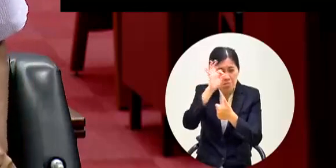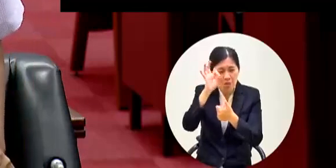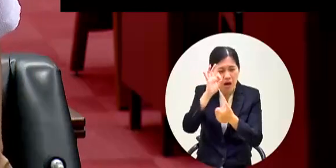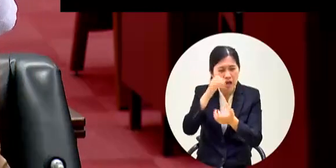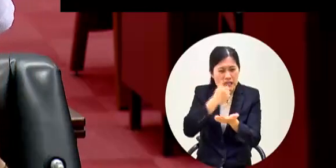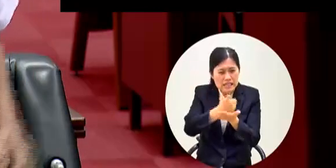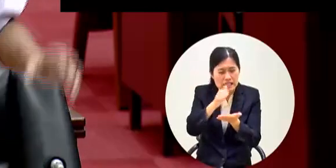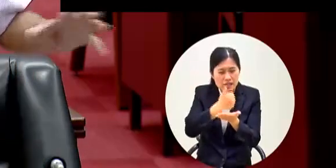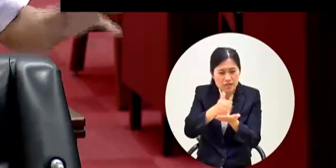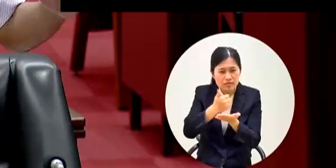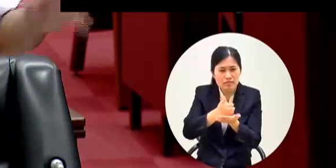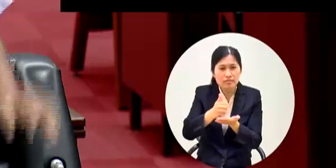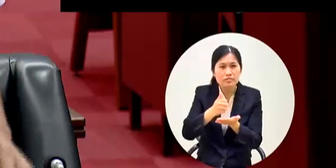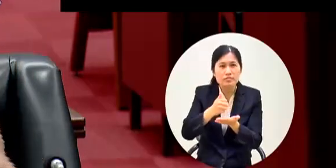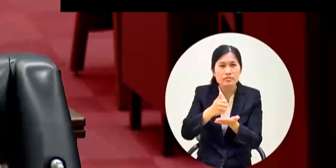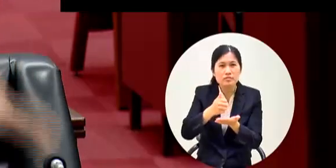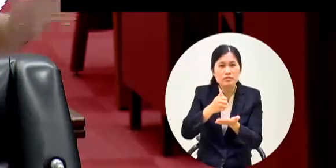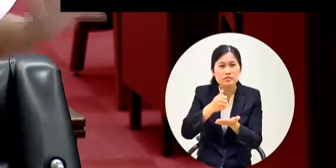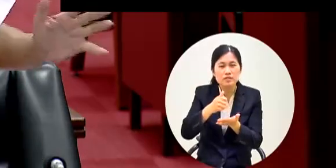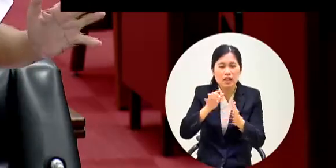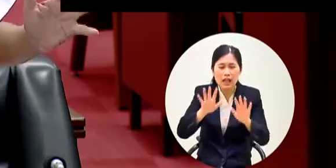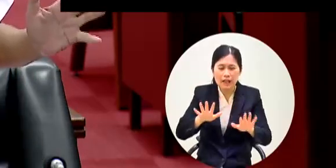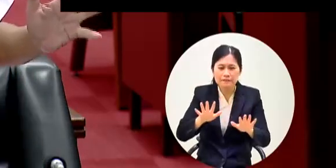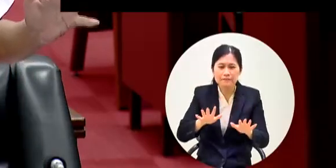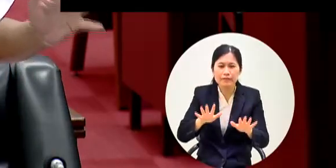不管是商家、企业，